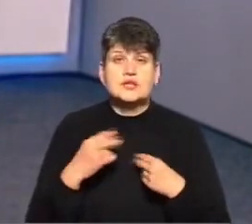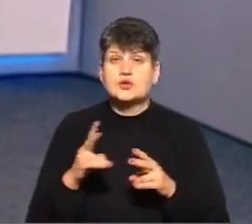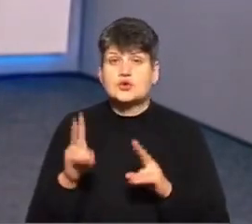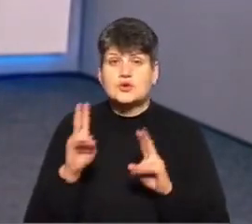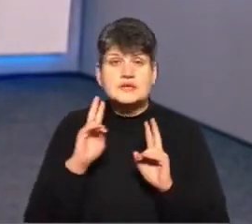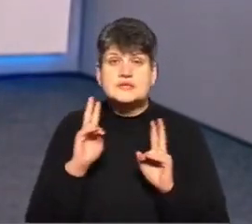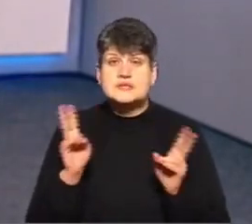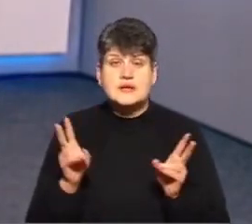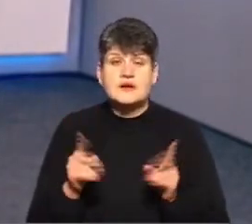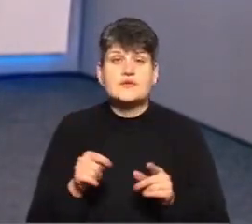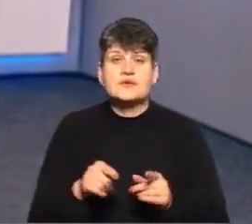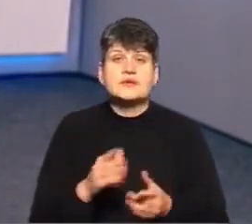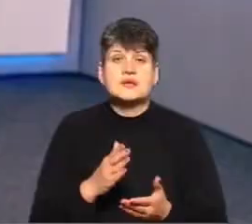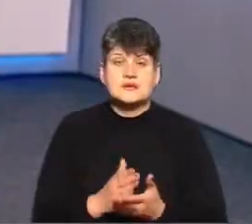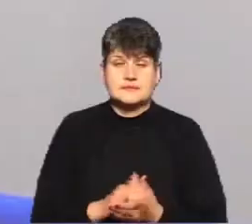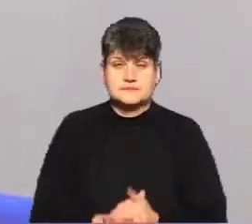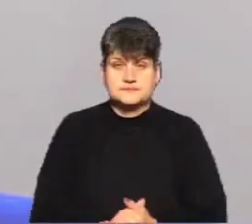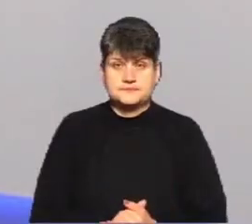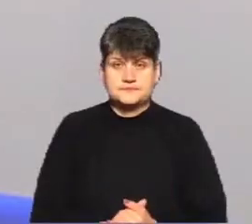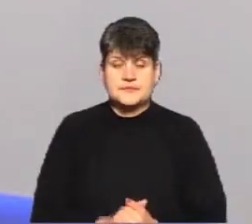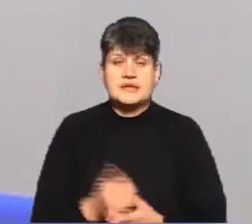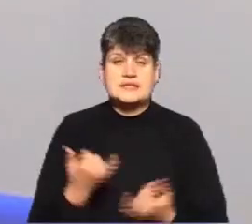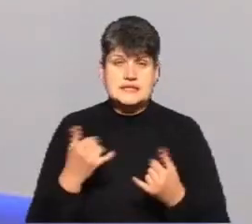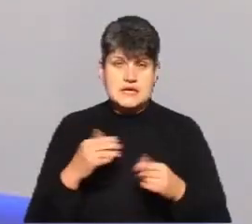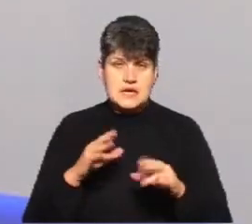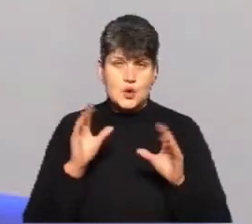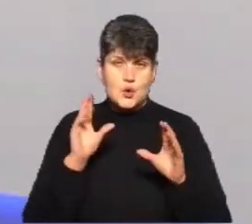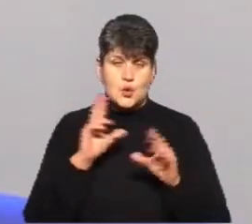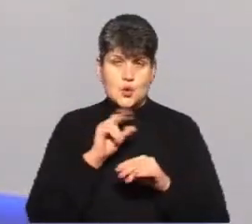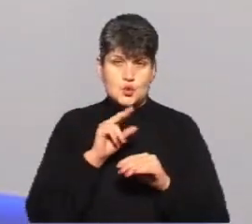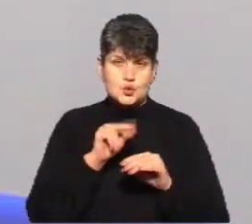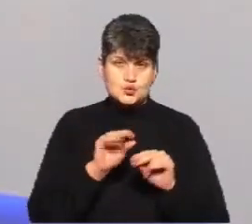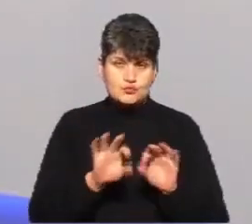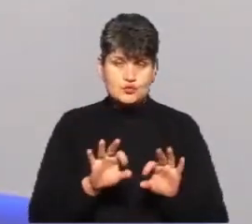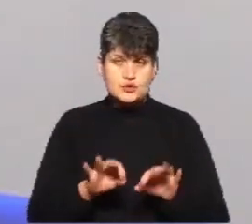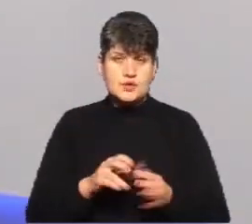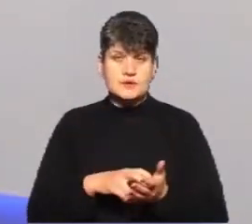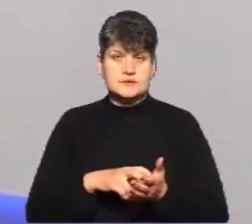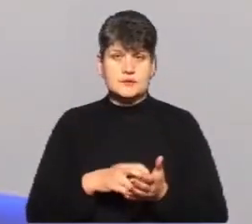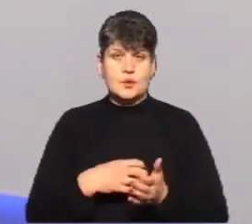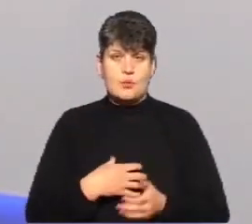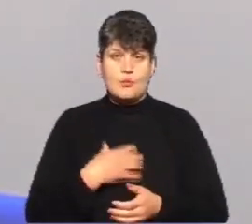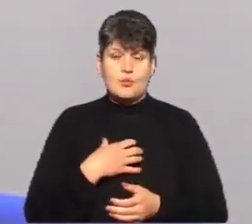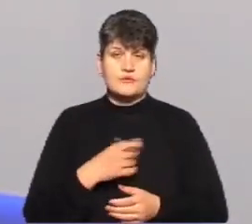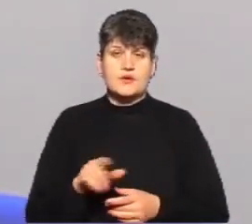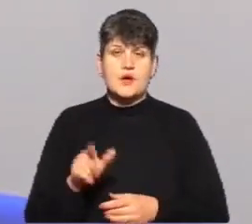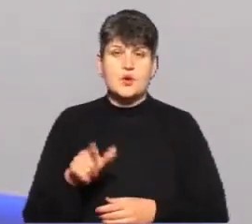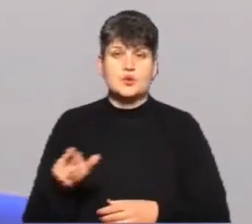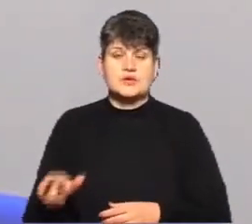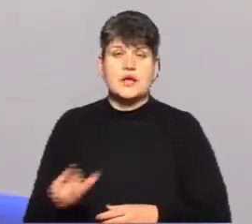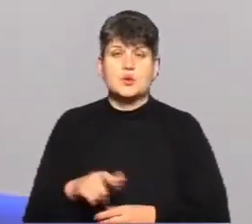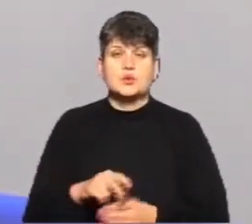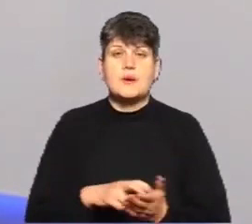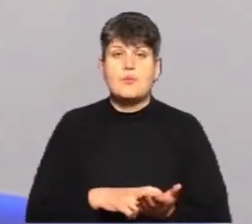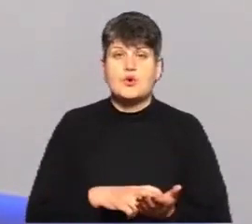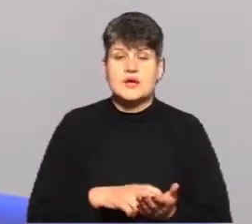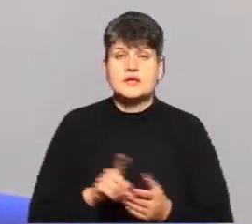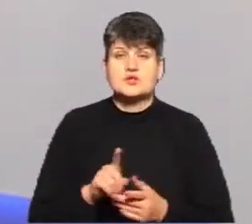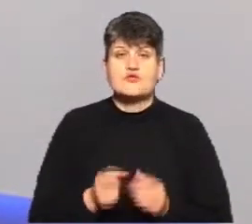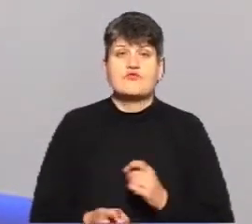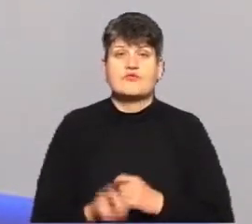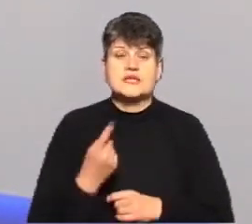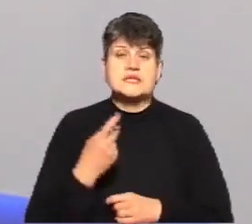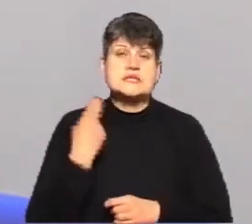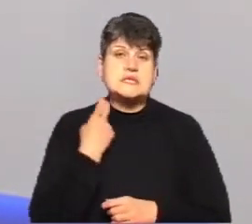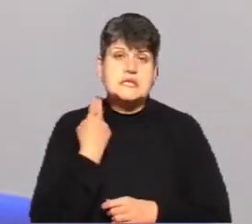є. Я зараз озвучу ще деякі побоювання людей. Люди бояться, що виникне заборгованість